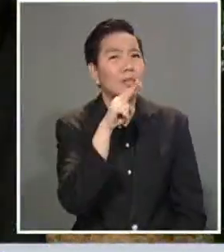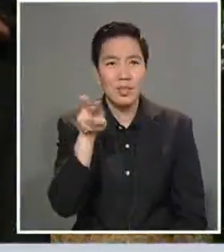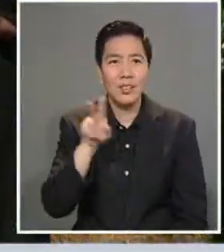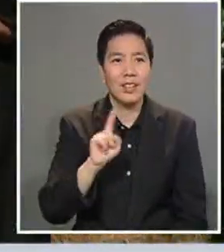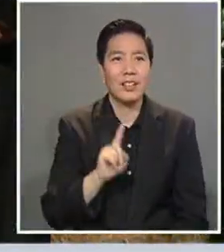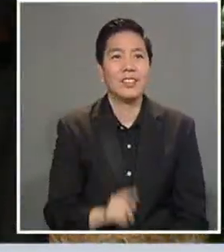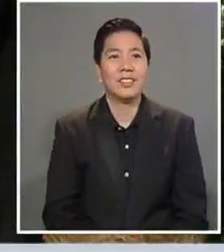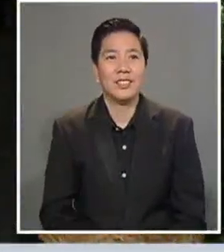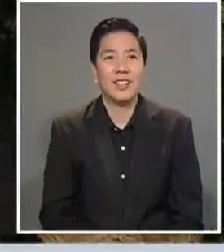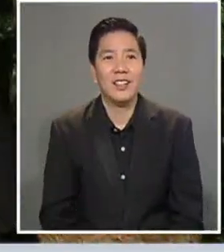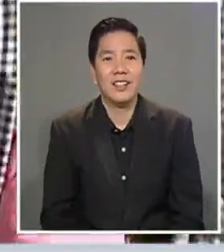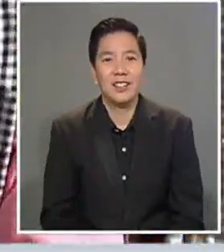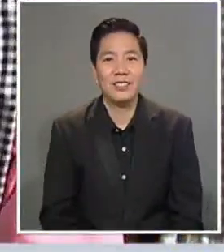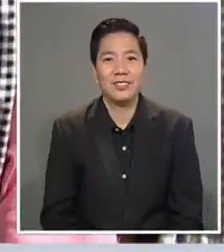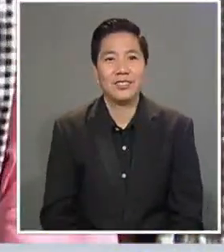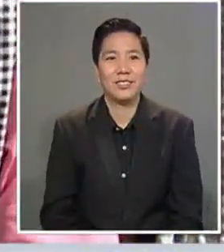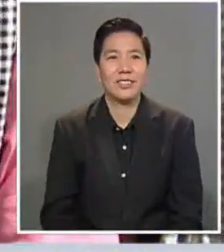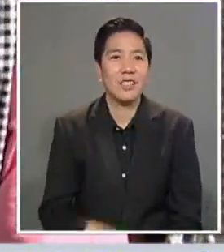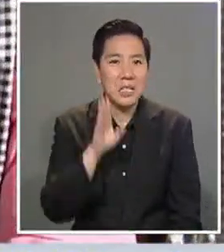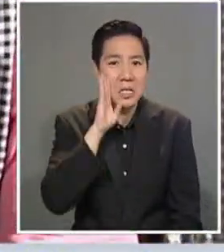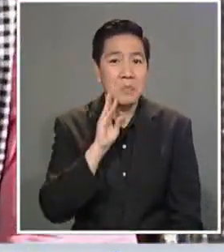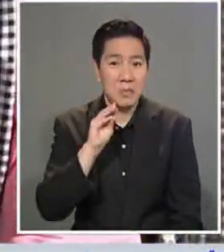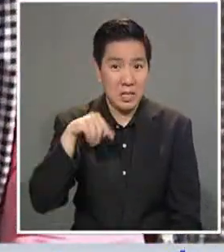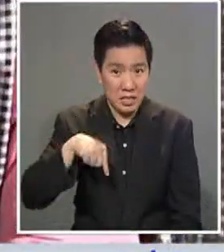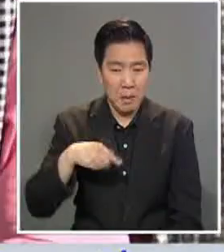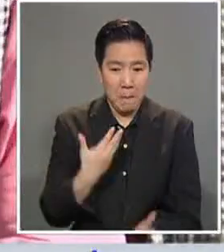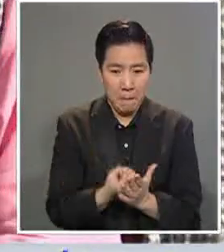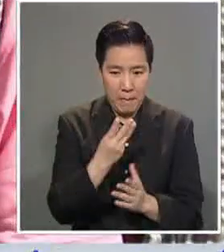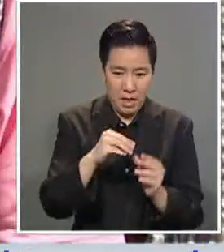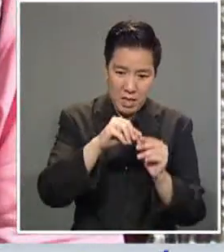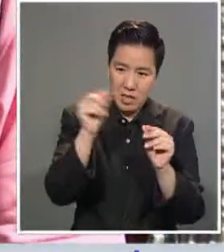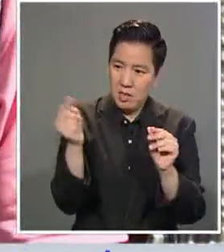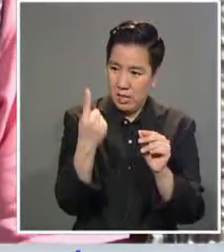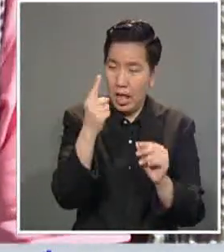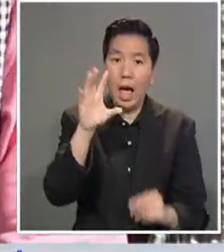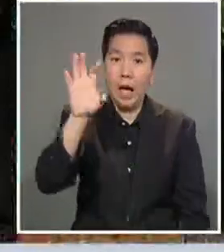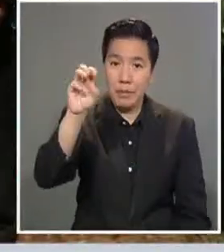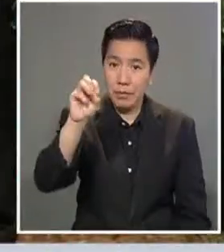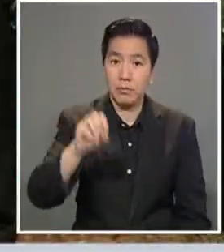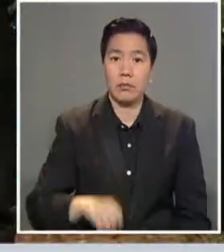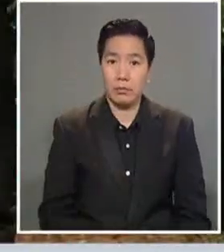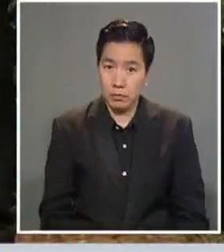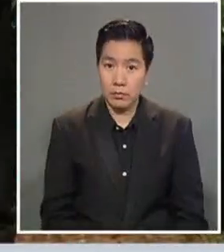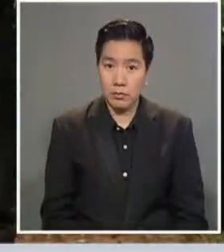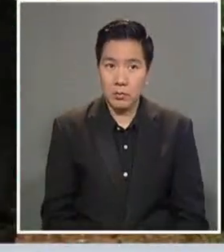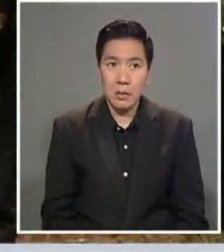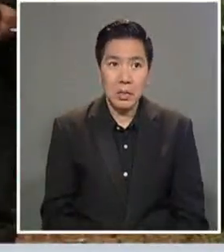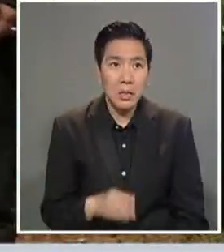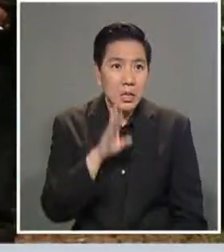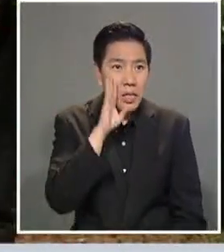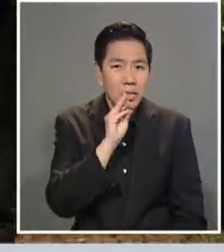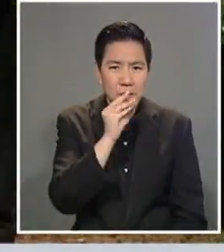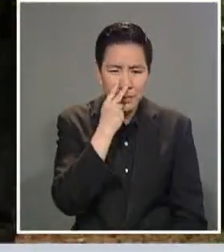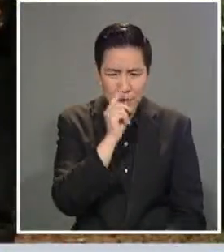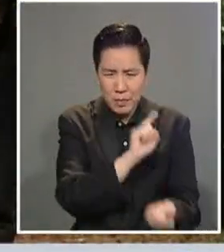อกก็ลำไยที่ลี้แพงนะคะเด็ดเนี่ยช่อหนึ่งห้าสิบบาทนะคะ บ้าไปเอามาจากไหนลำไยที่ผมเคย